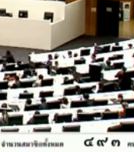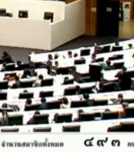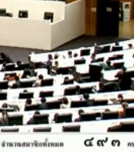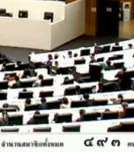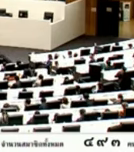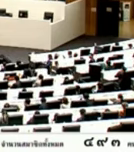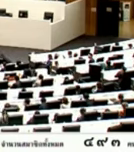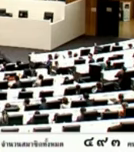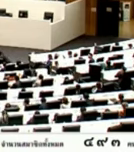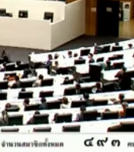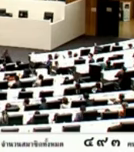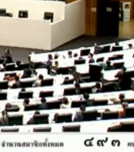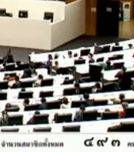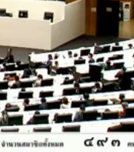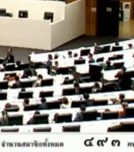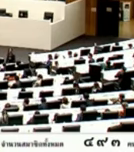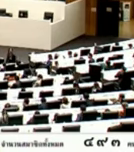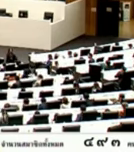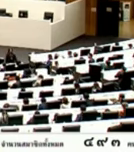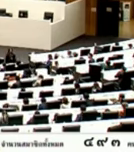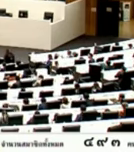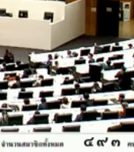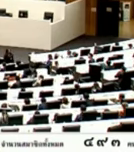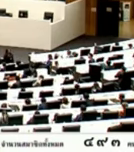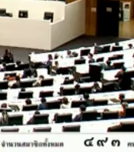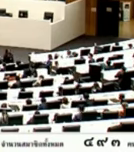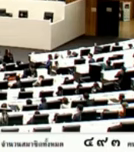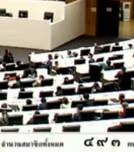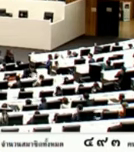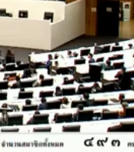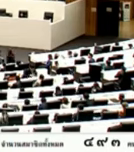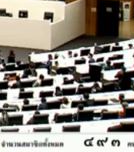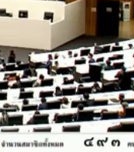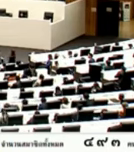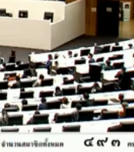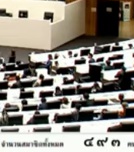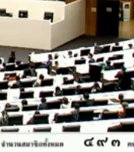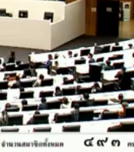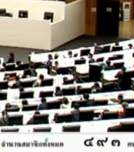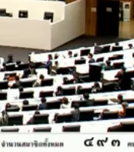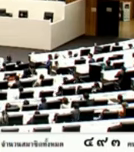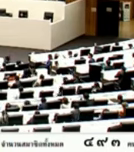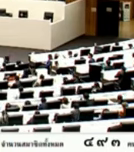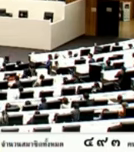016แสดงตนครับครับครับ 6 1